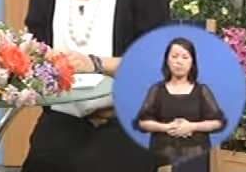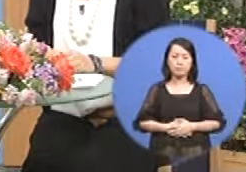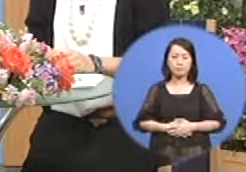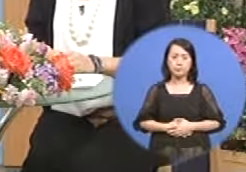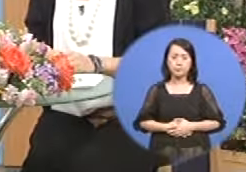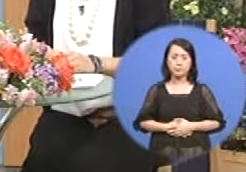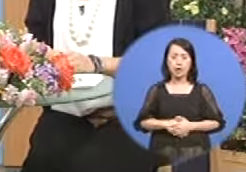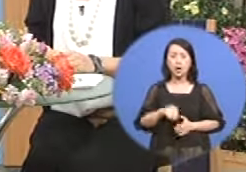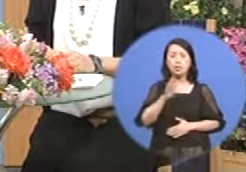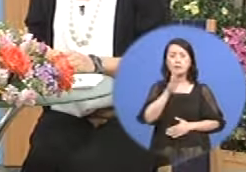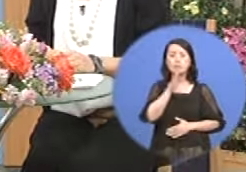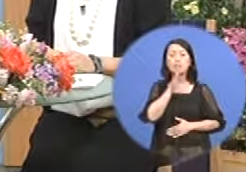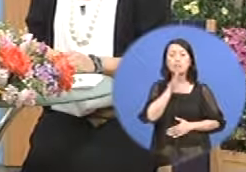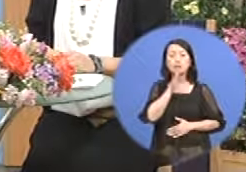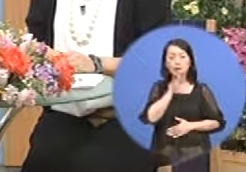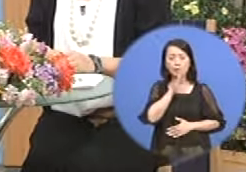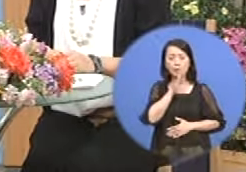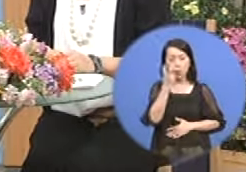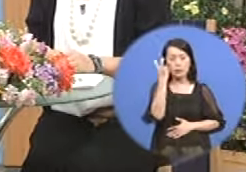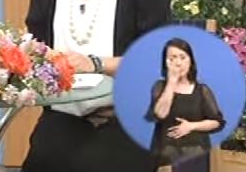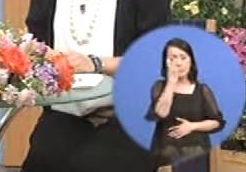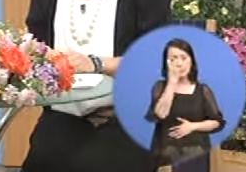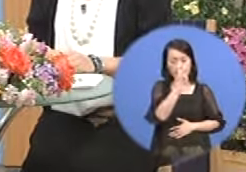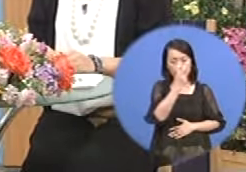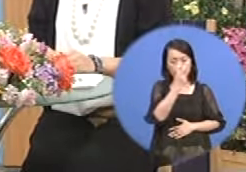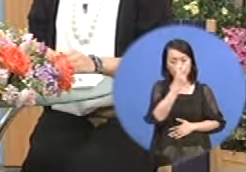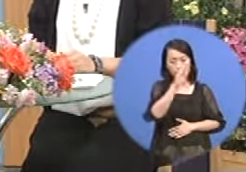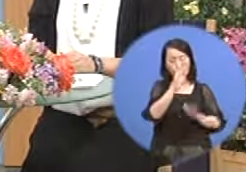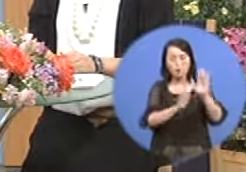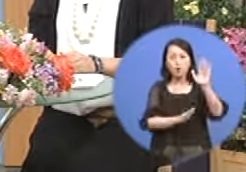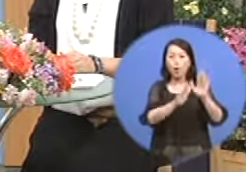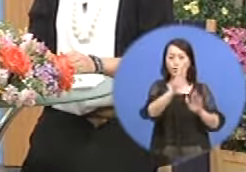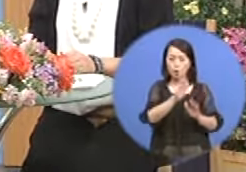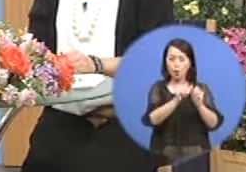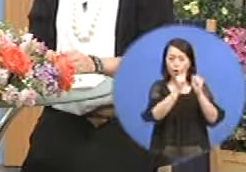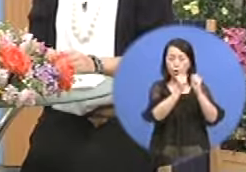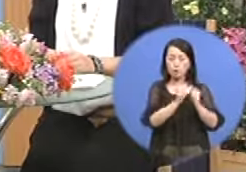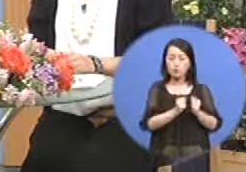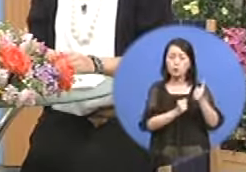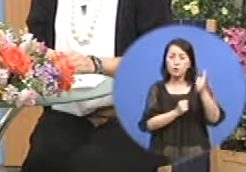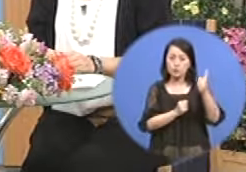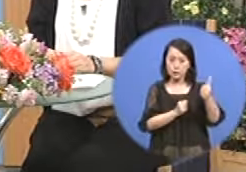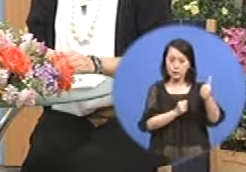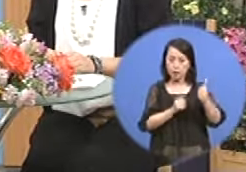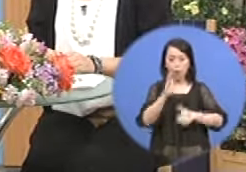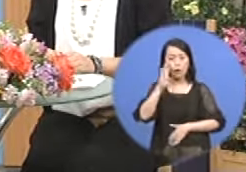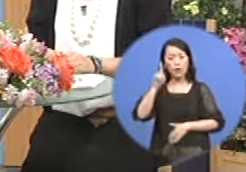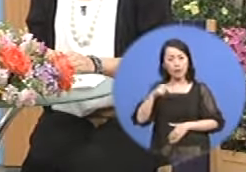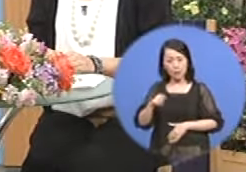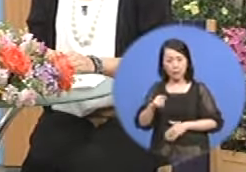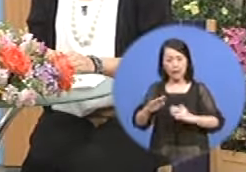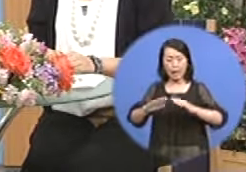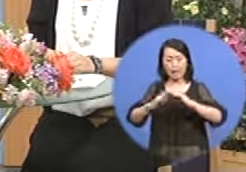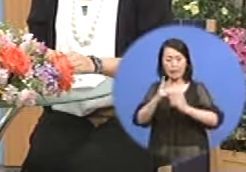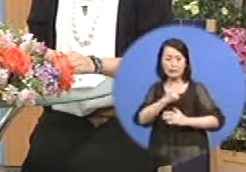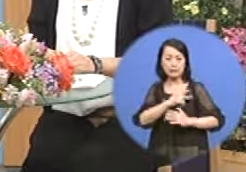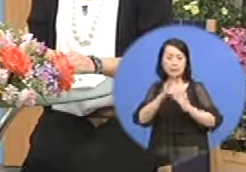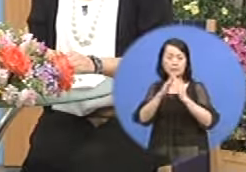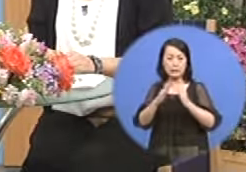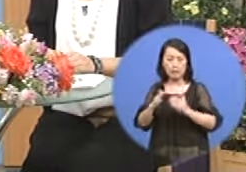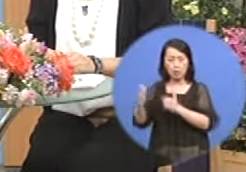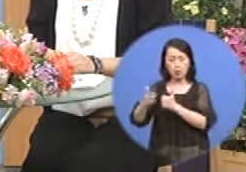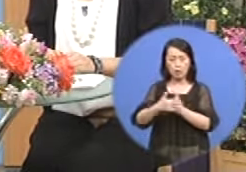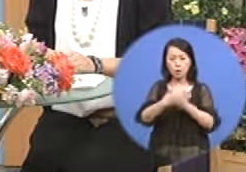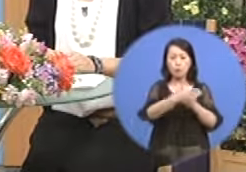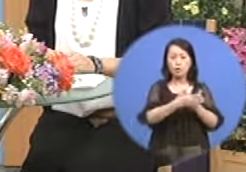実際の住宅診断が行われた現場を住人の方と和歌山県建築士会のご協力をいただき取材